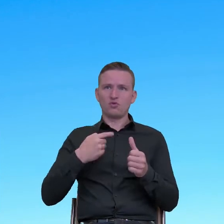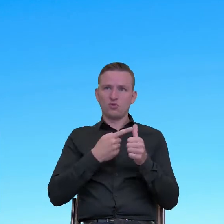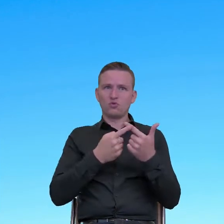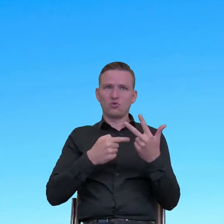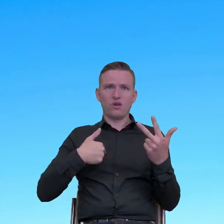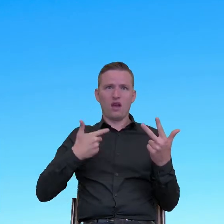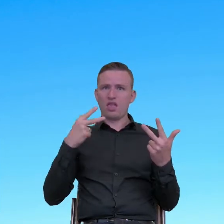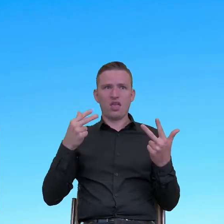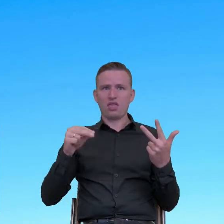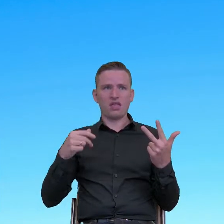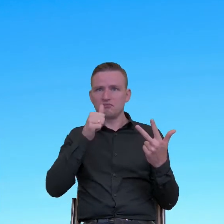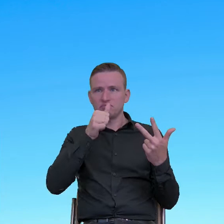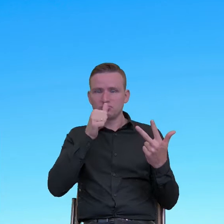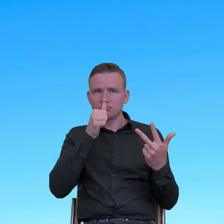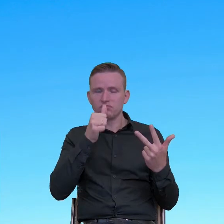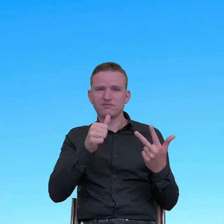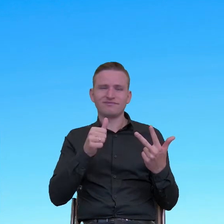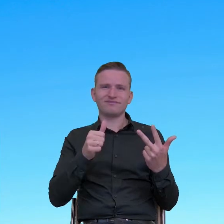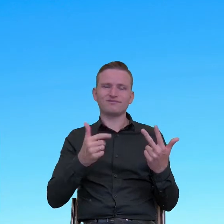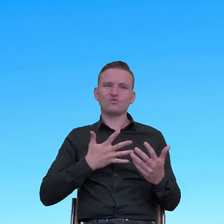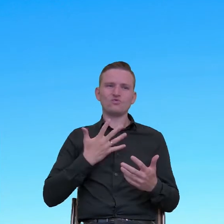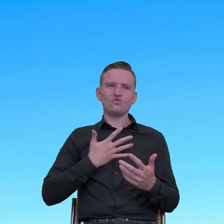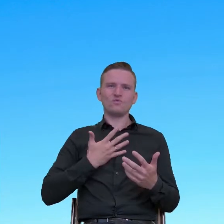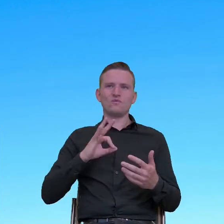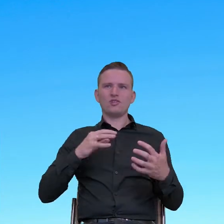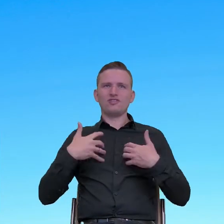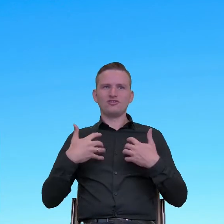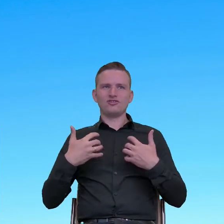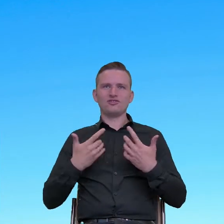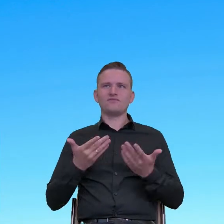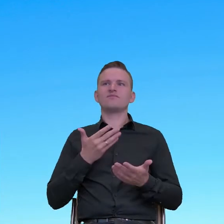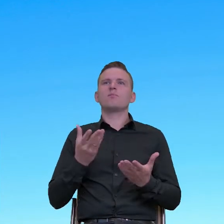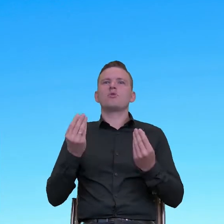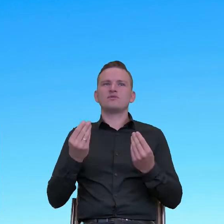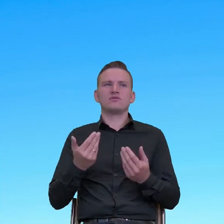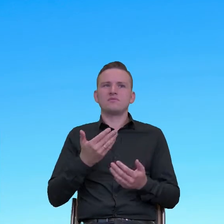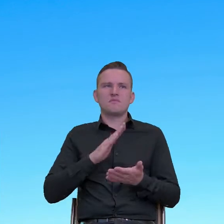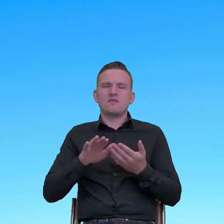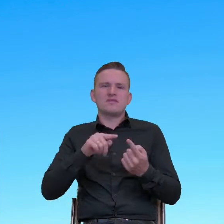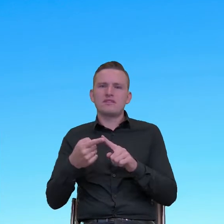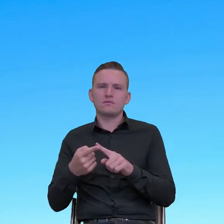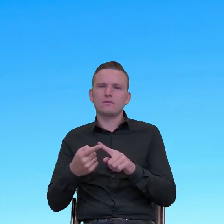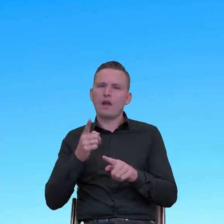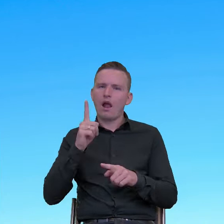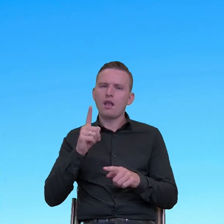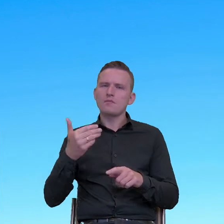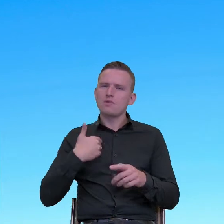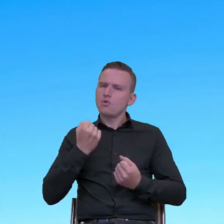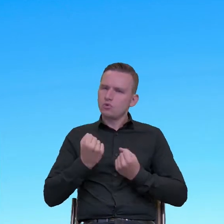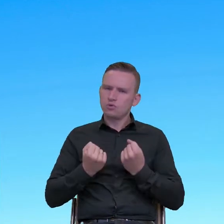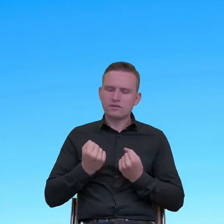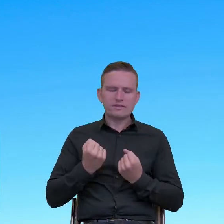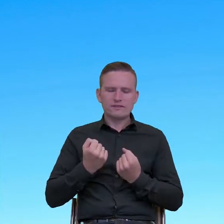w którym faktycznie nie widziałem już drogi dla siebie, ale postanowiłem zawalczyć trochę i podnieść się z tego najtrudniejszego momentu. Po